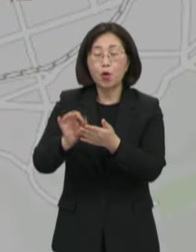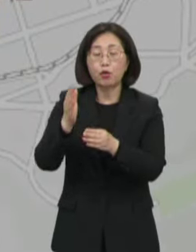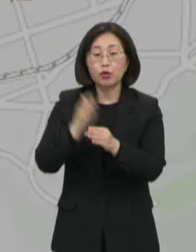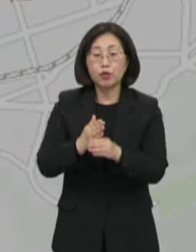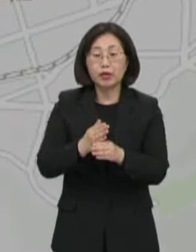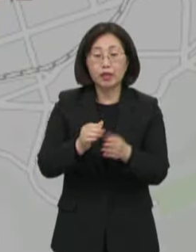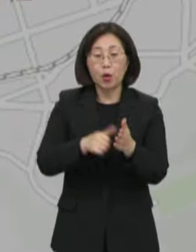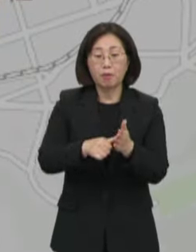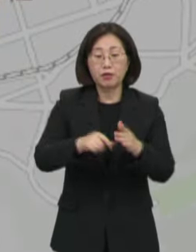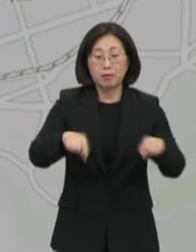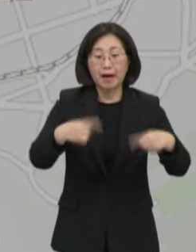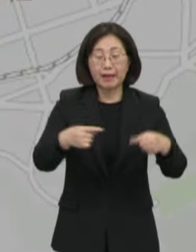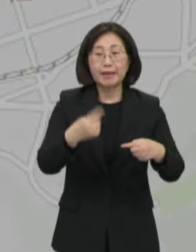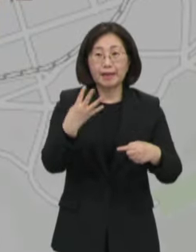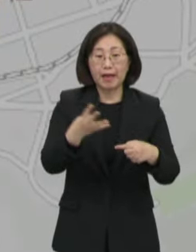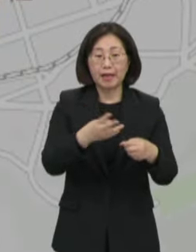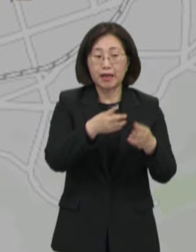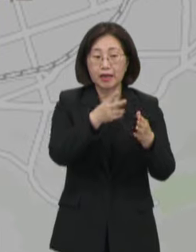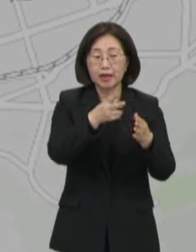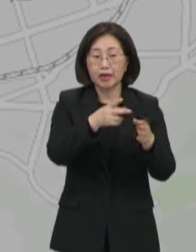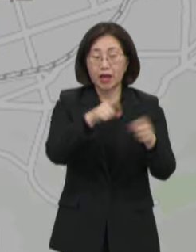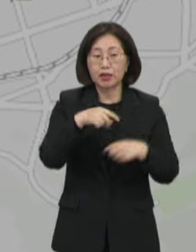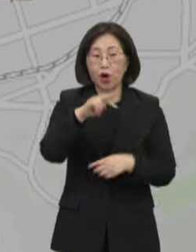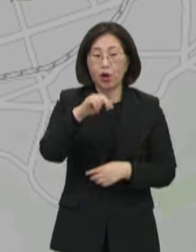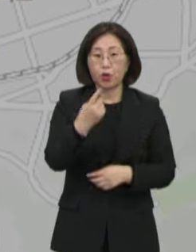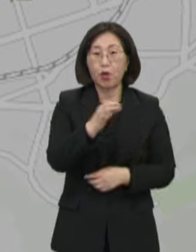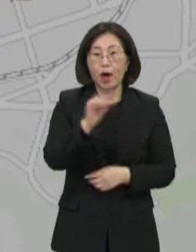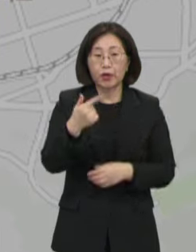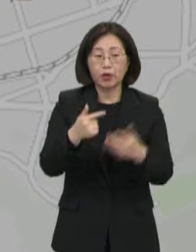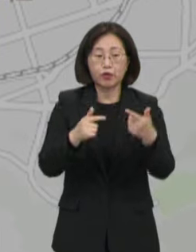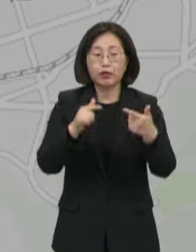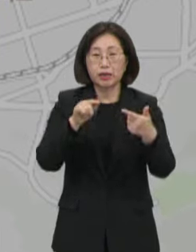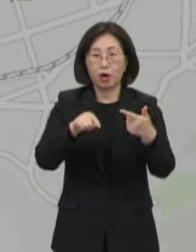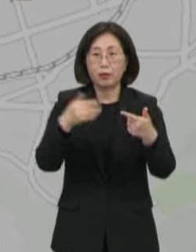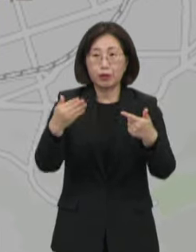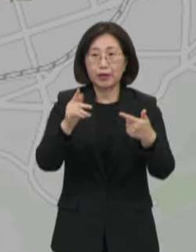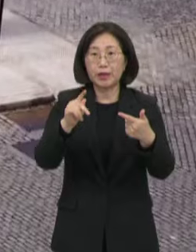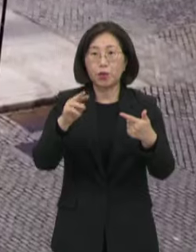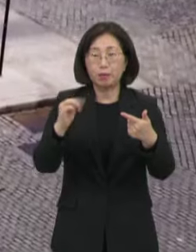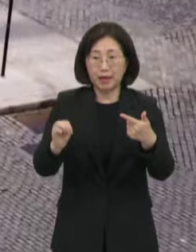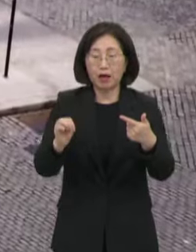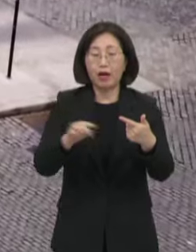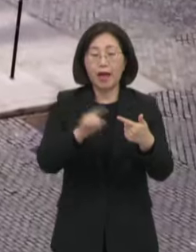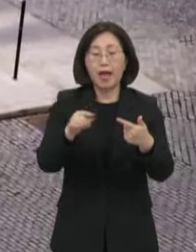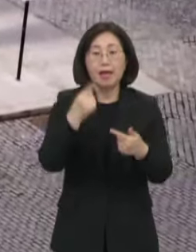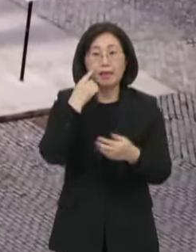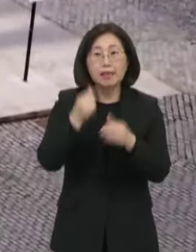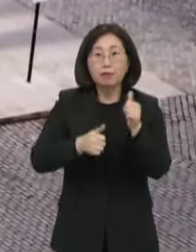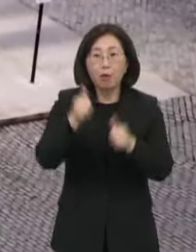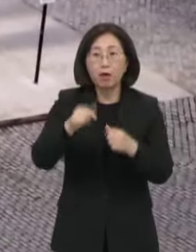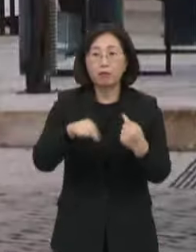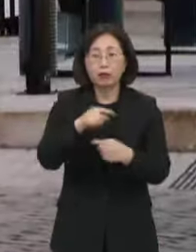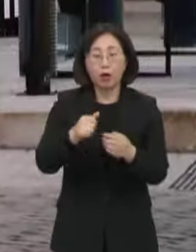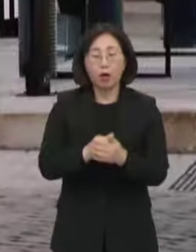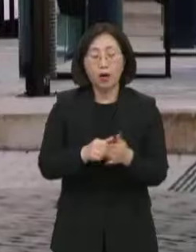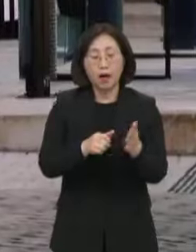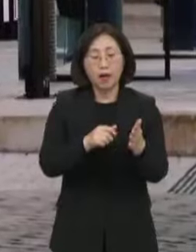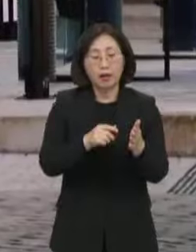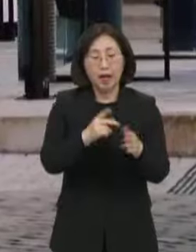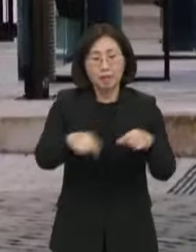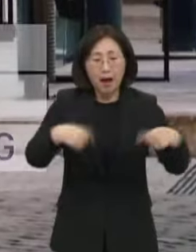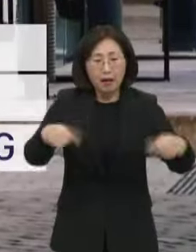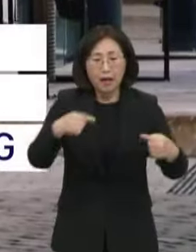트램 4대를 투입해 도안동로 6.2km 구간에서 시범 운행합니다. 하지만 바퀴 달린 트램의